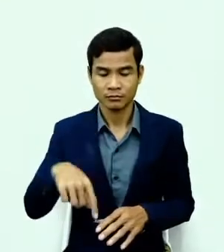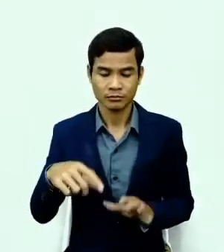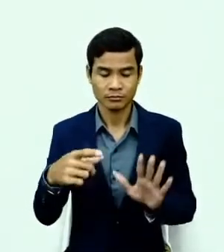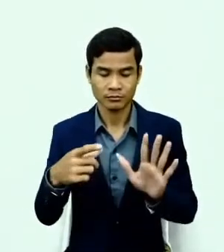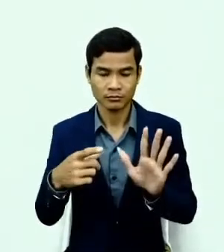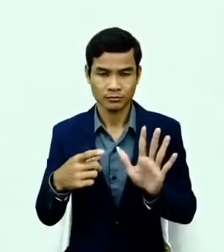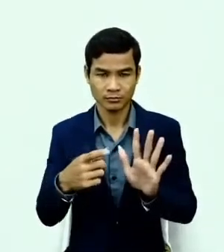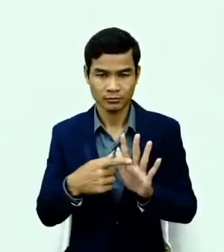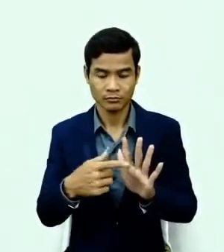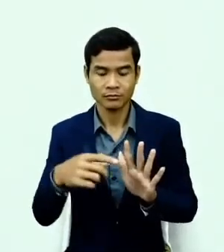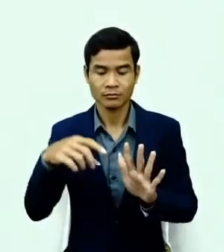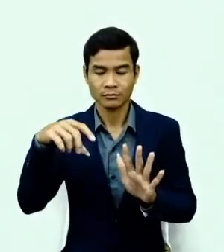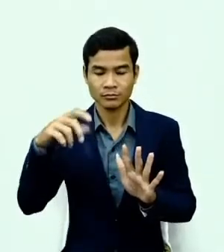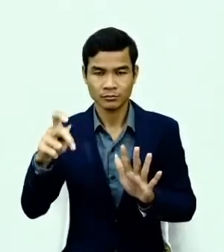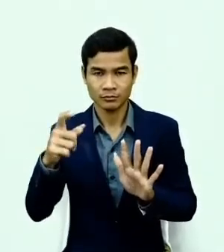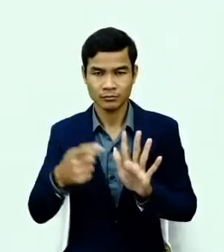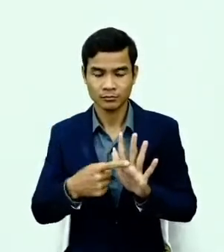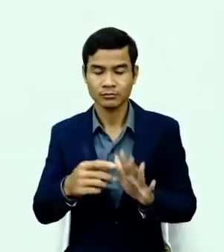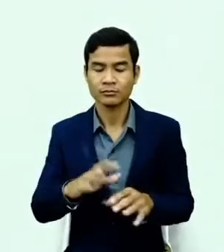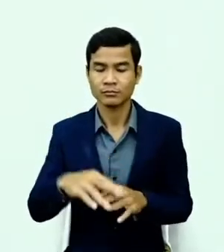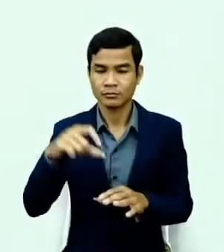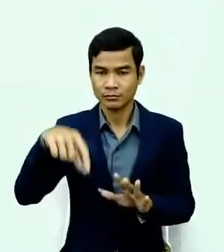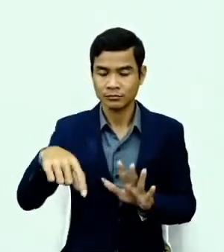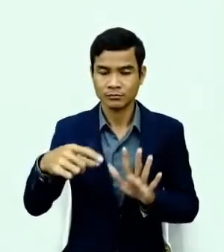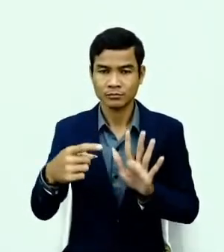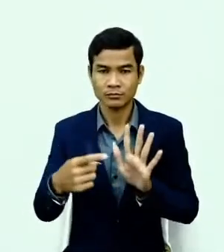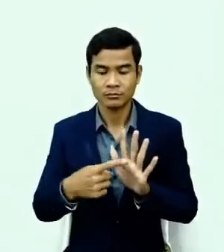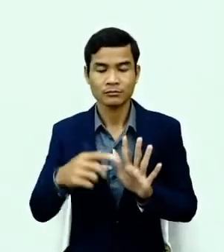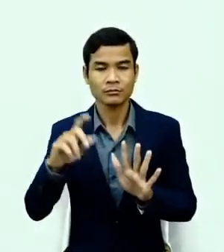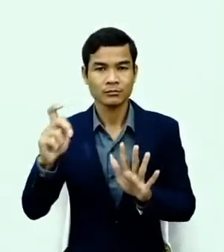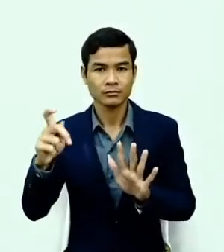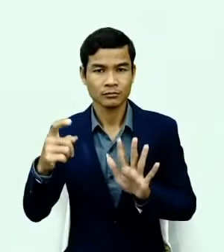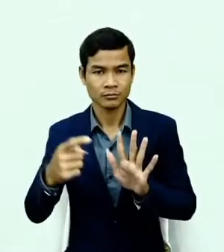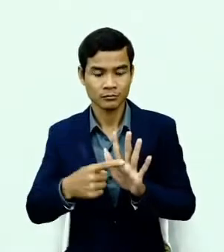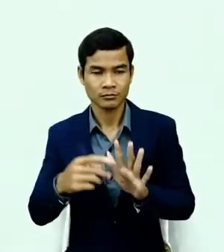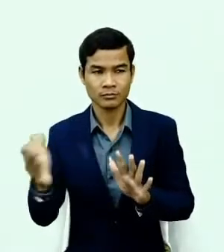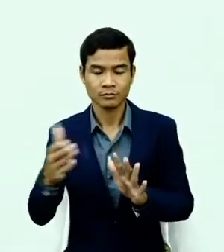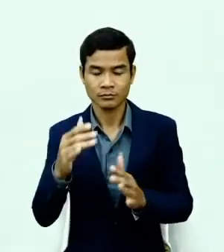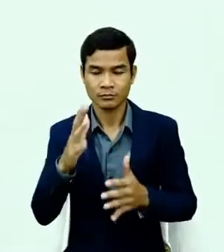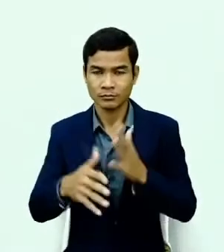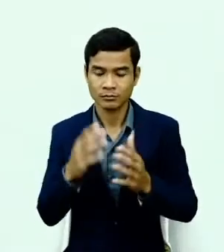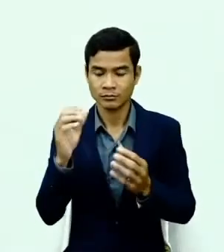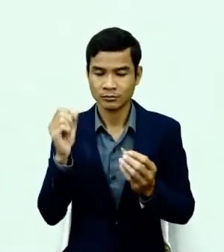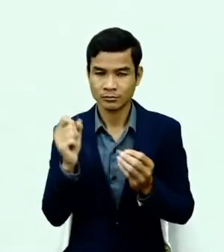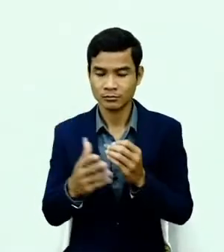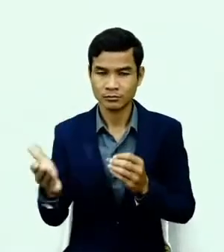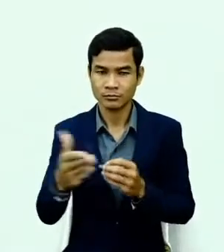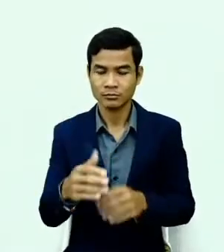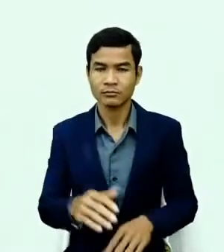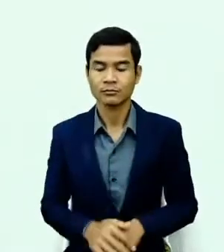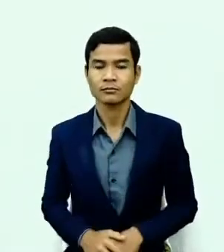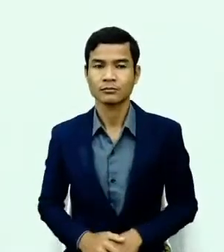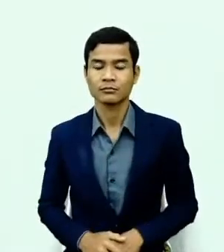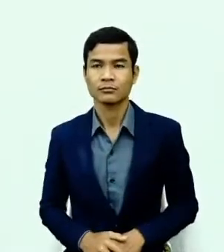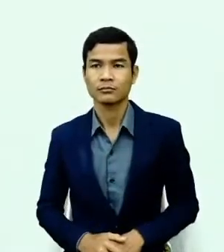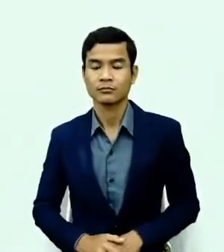ចា៎កើគឺអរគុណកូនឥឡូវកូនកូនចាប់ផ្ដើមអានទាំងអស់គ្នា